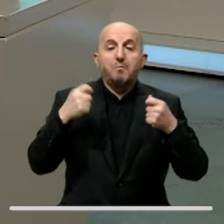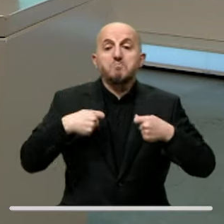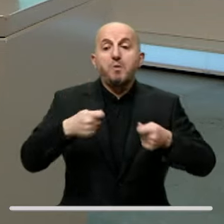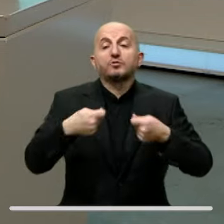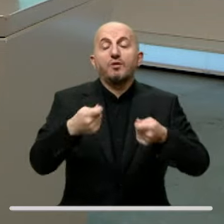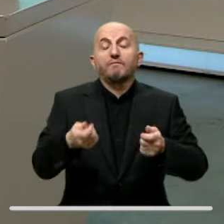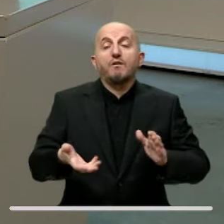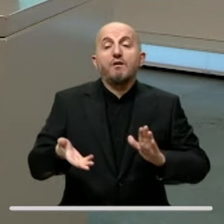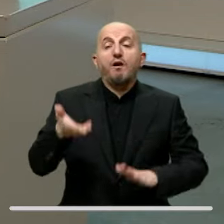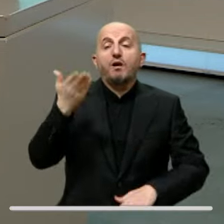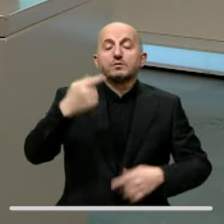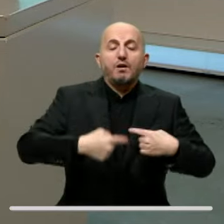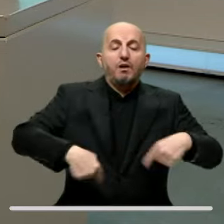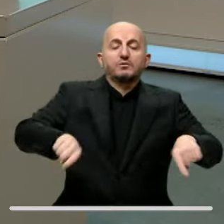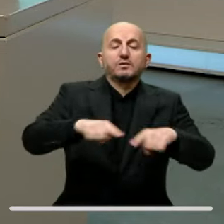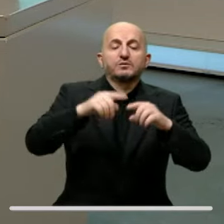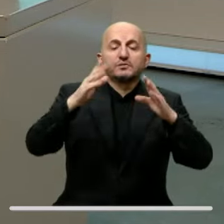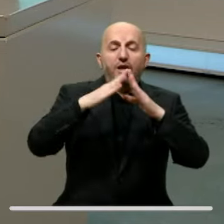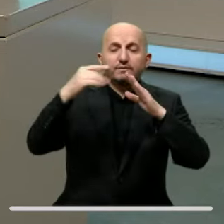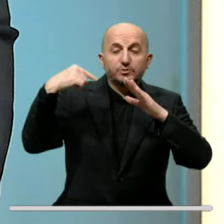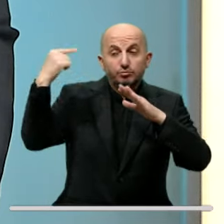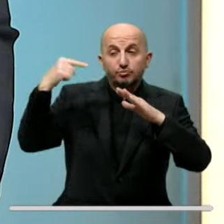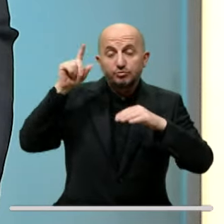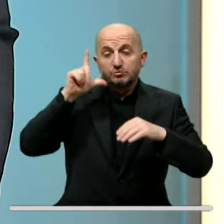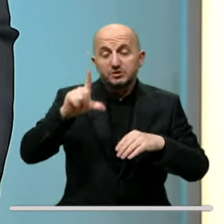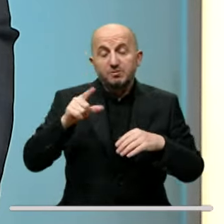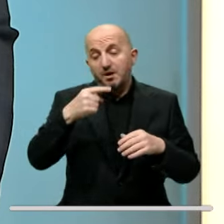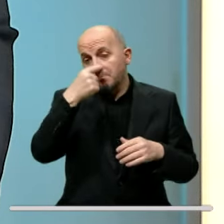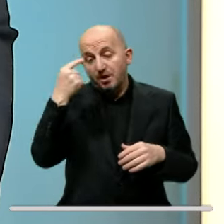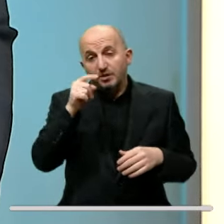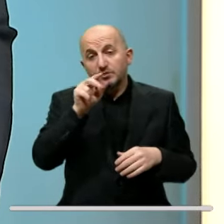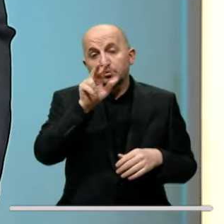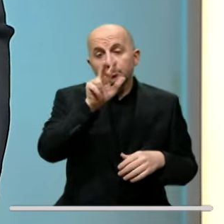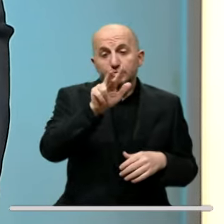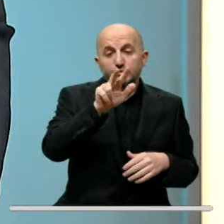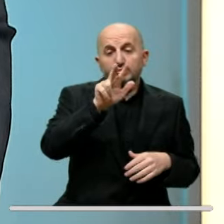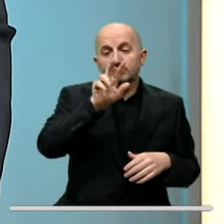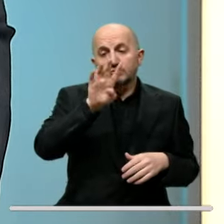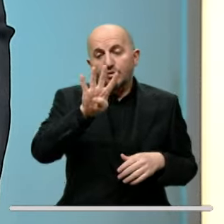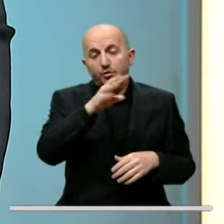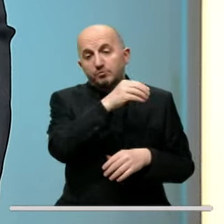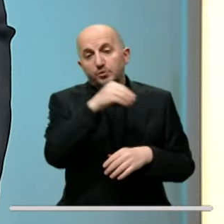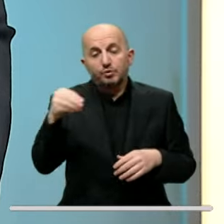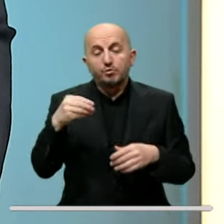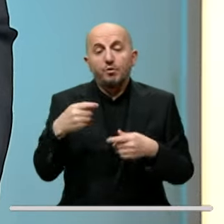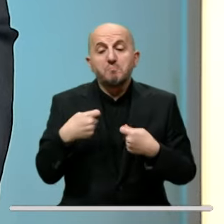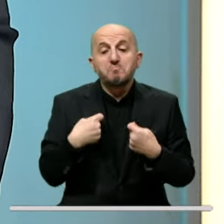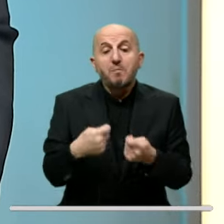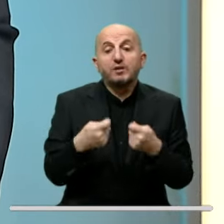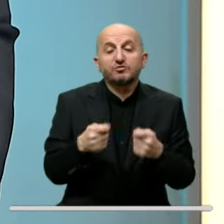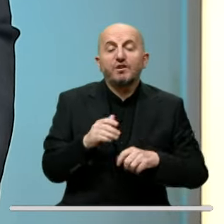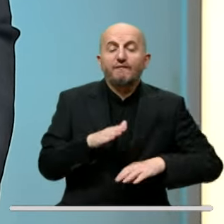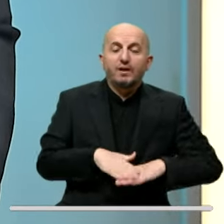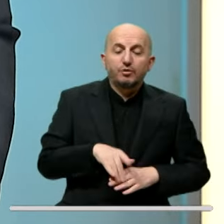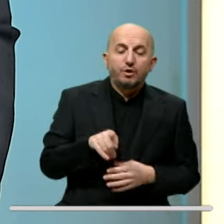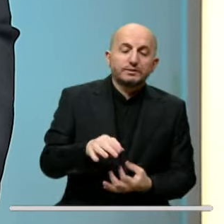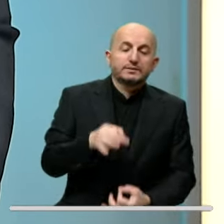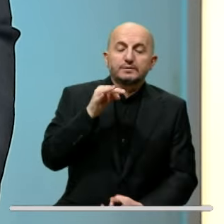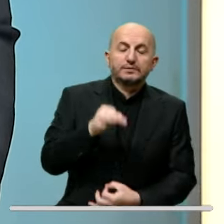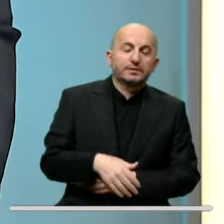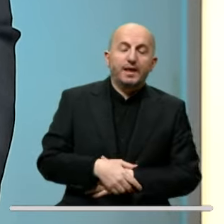arttı. Arsasını, evini düşündüğümüz zaman belki 3-4 milyonluk buraya masraf ediyor bu insan. Ve bu